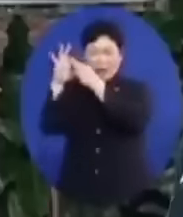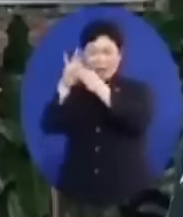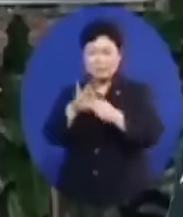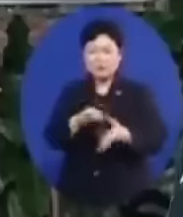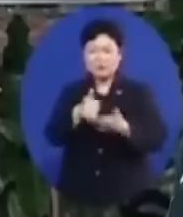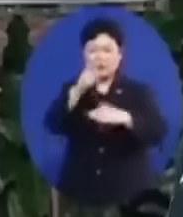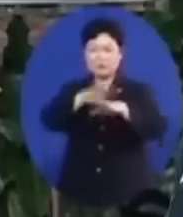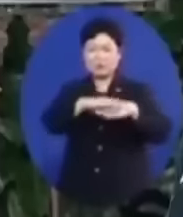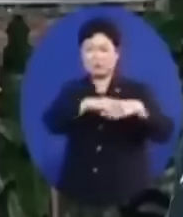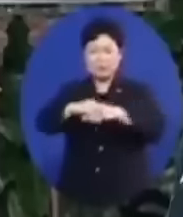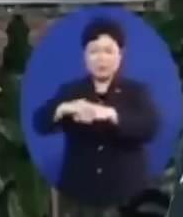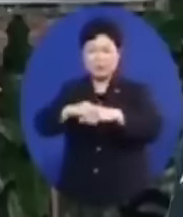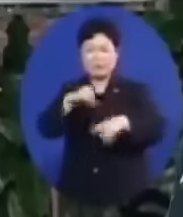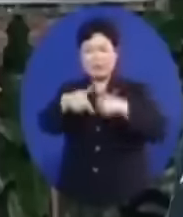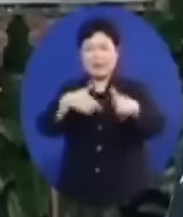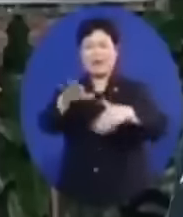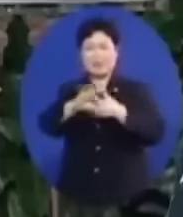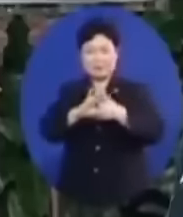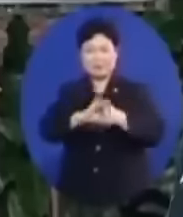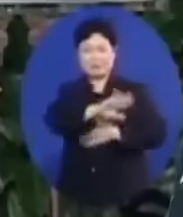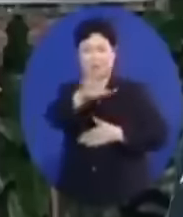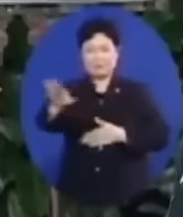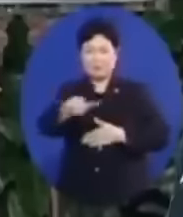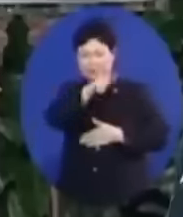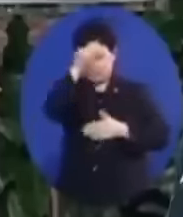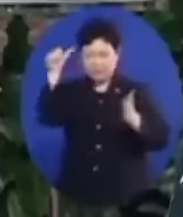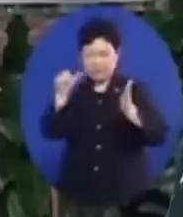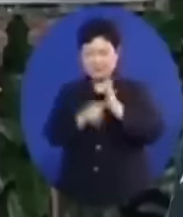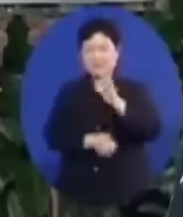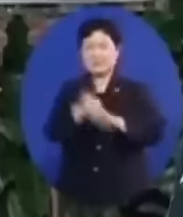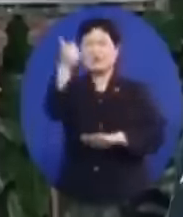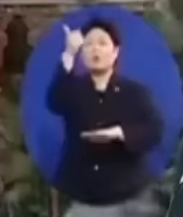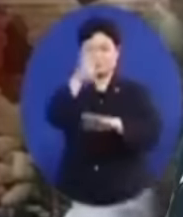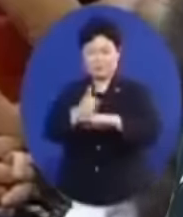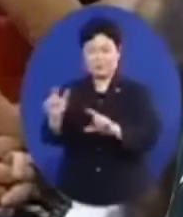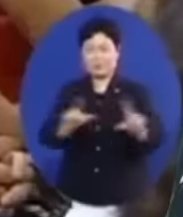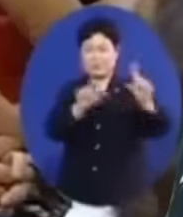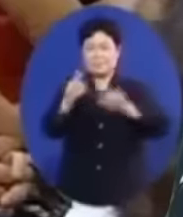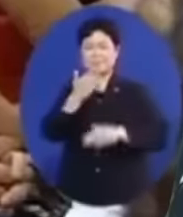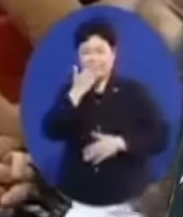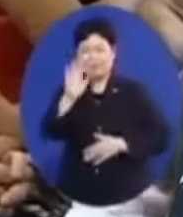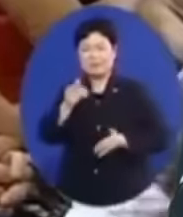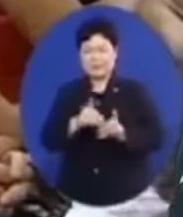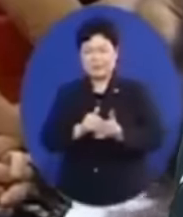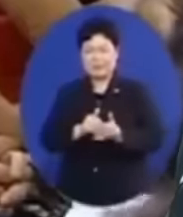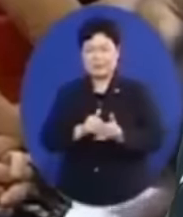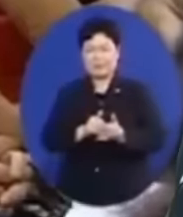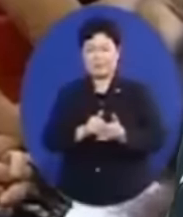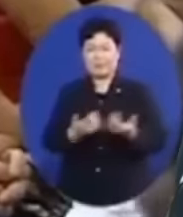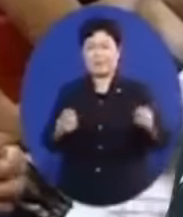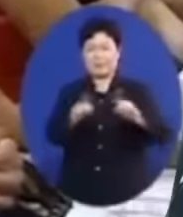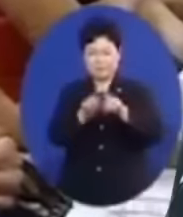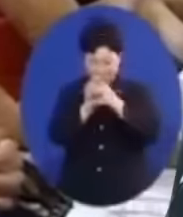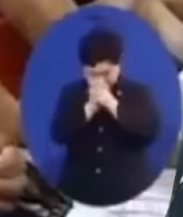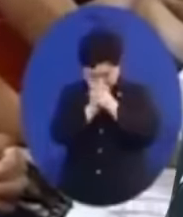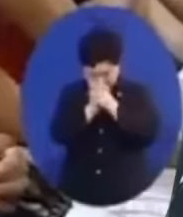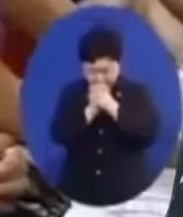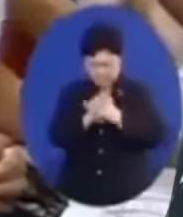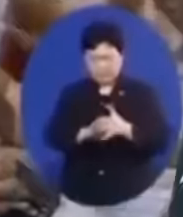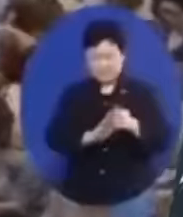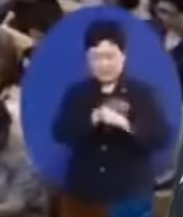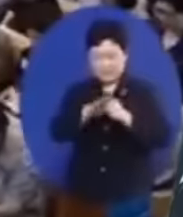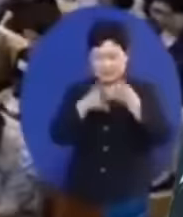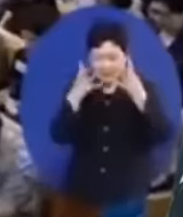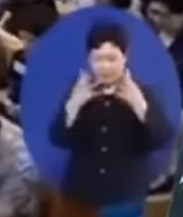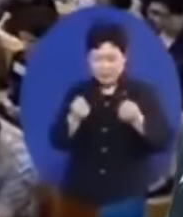주의 손을 잡고 나가면 우리의 인생은 성공적으로 살아갈 수 있는 것입니다. 우리 다 같이 고개 숙여 기도드리겠습니다.